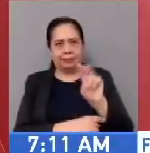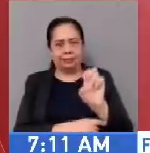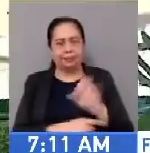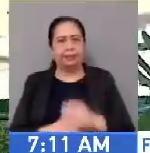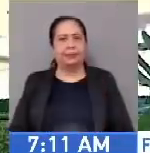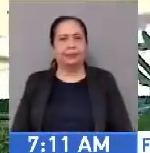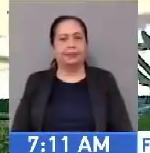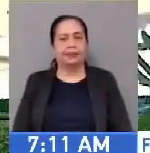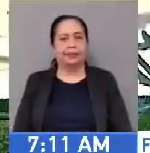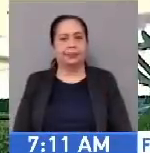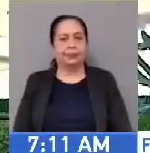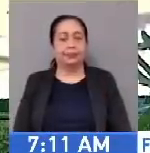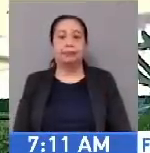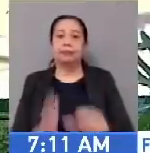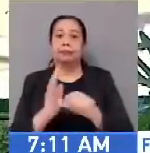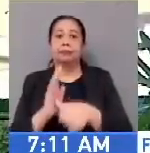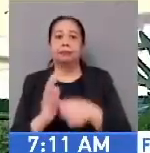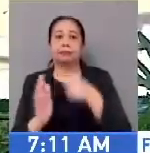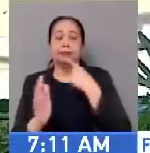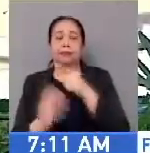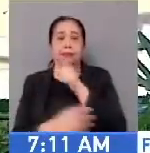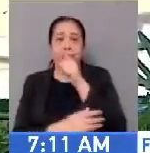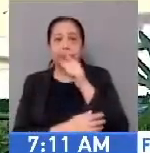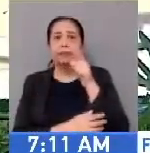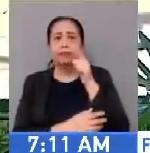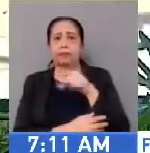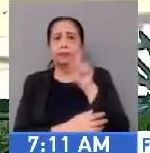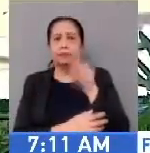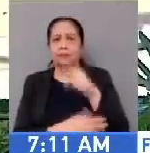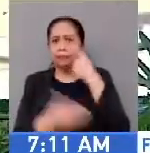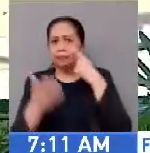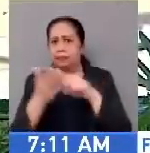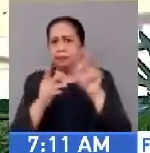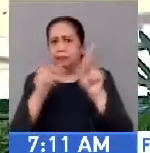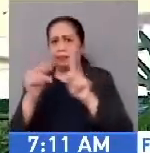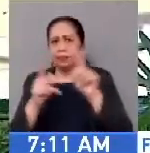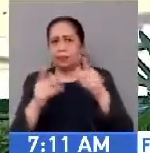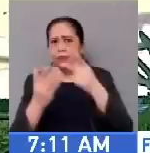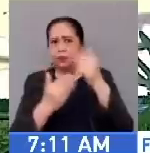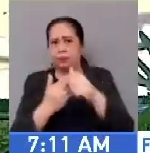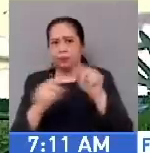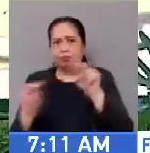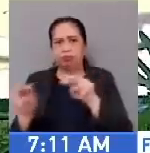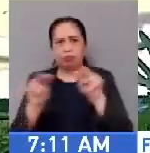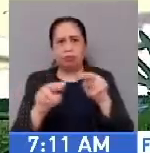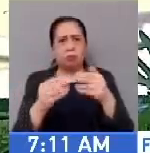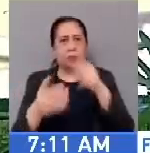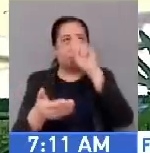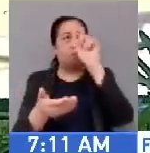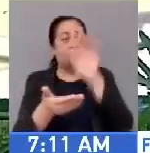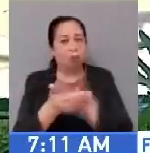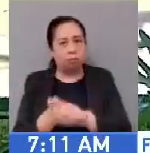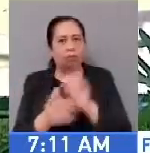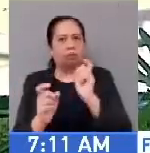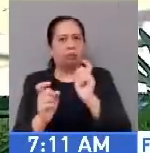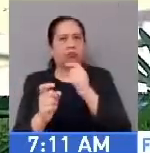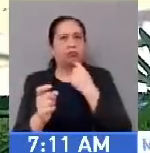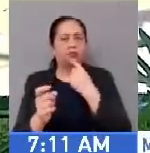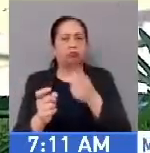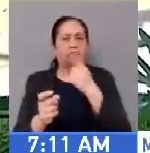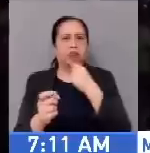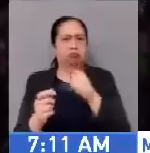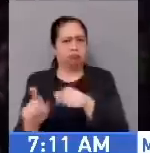Ginit ni Vice President Lenny Robredo, dapat tignan ng tao ang kanilang mga proyekto bago maniwala sa anilay maling impormasyon na siya'y